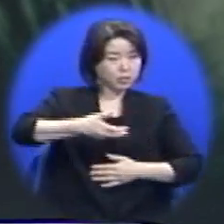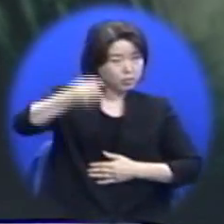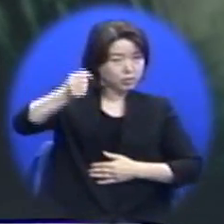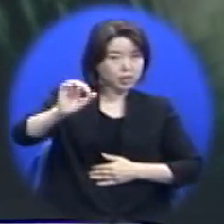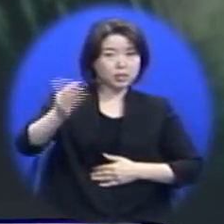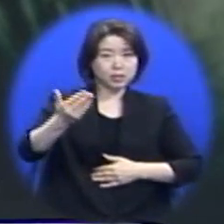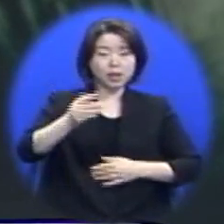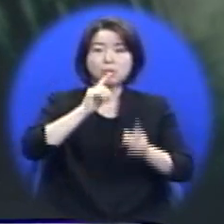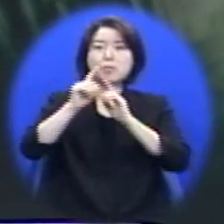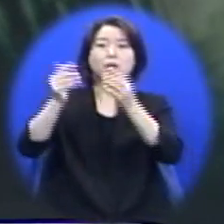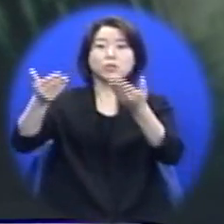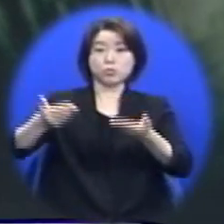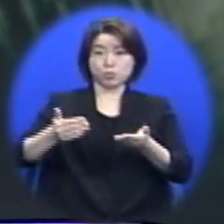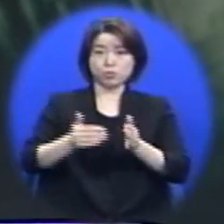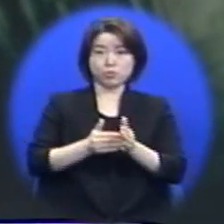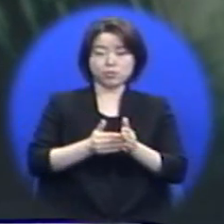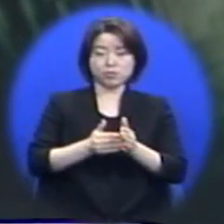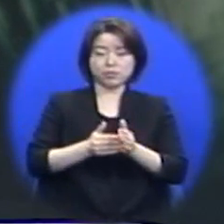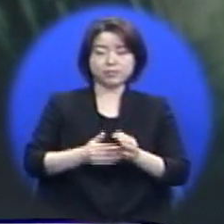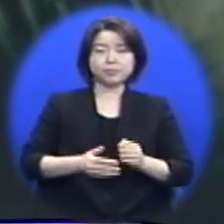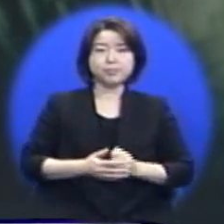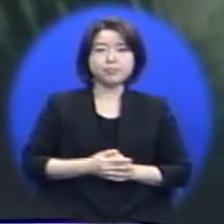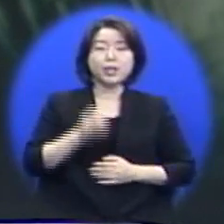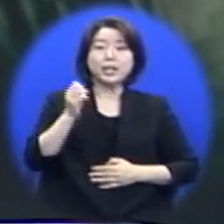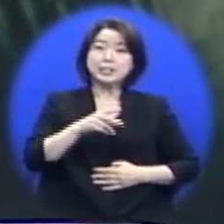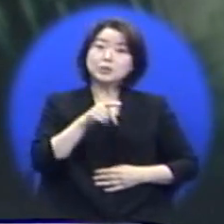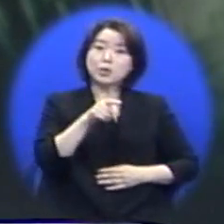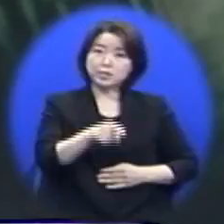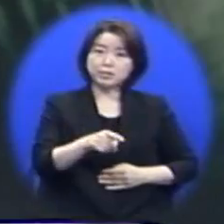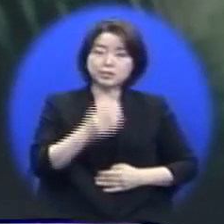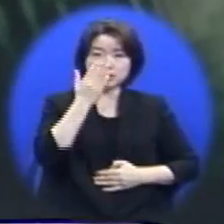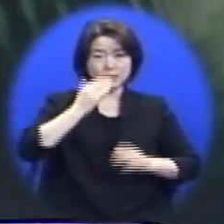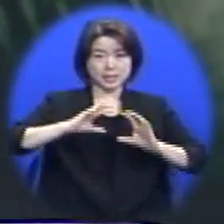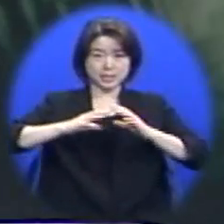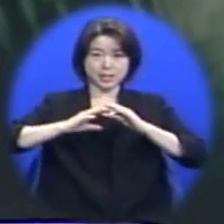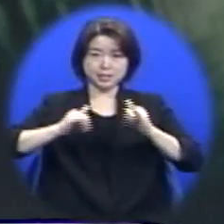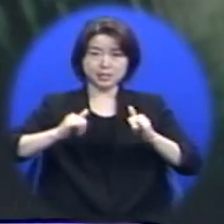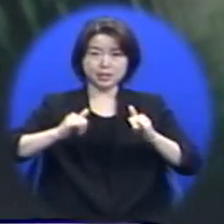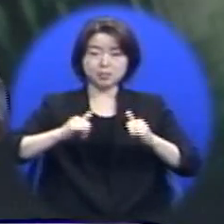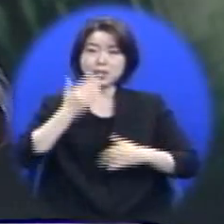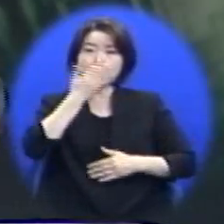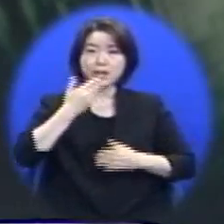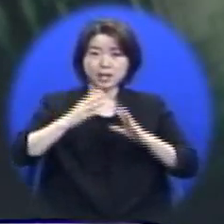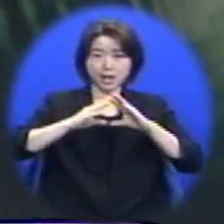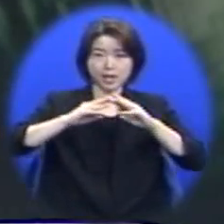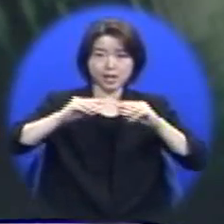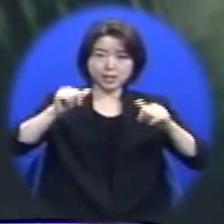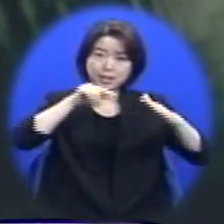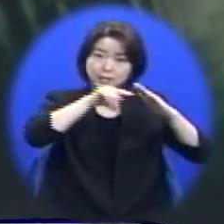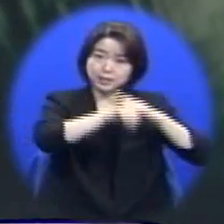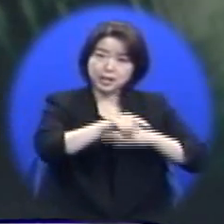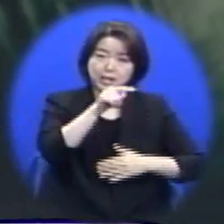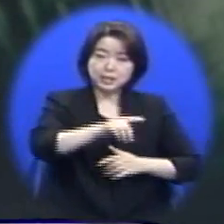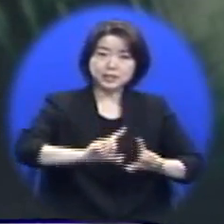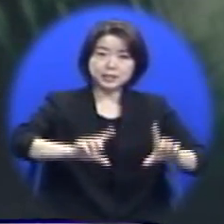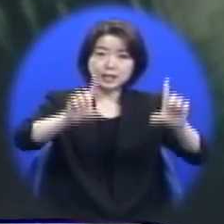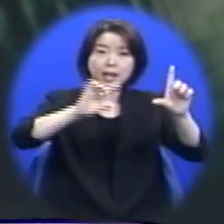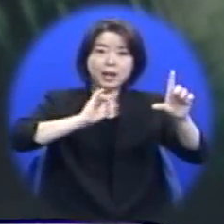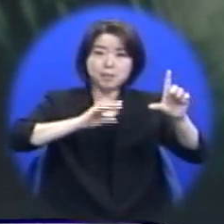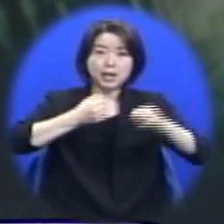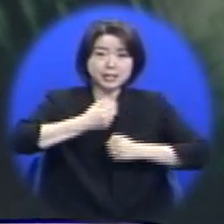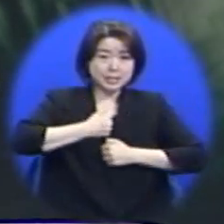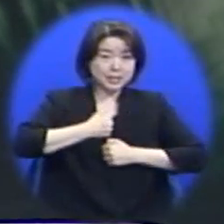하나님 그렇게 말씀하셨습니다. 그리고 그것은 이스라엘 백성들이 가나안 땅에 들어가는 그 해만 지킬 규례가